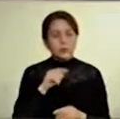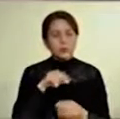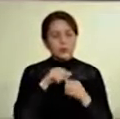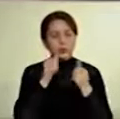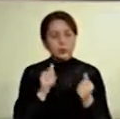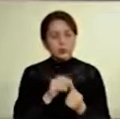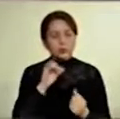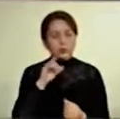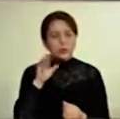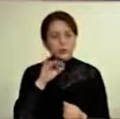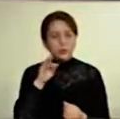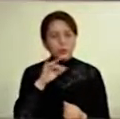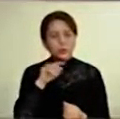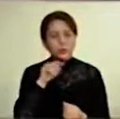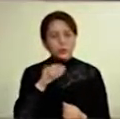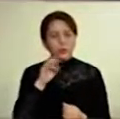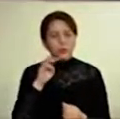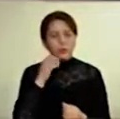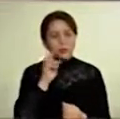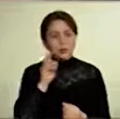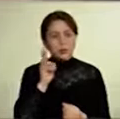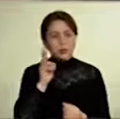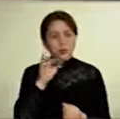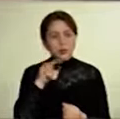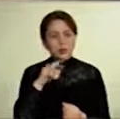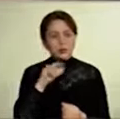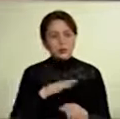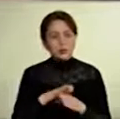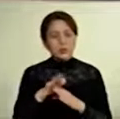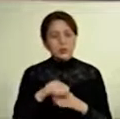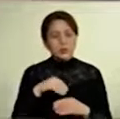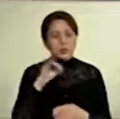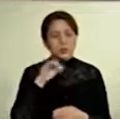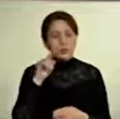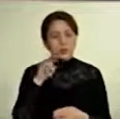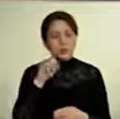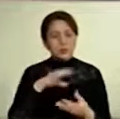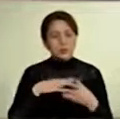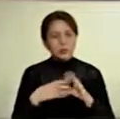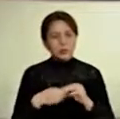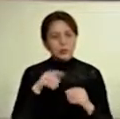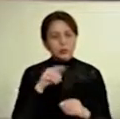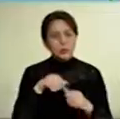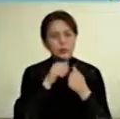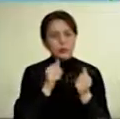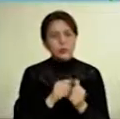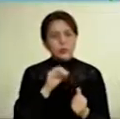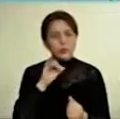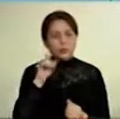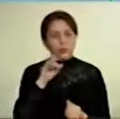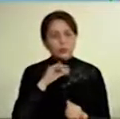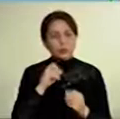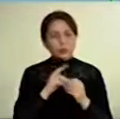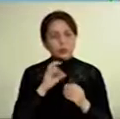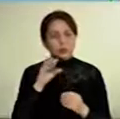yuzini uni tashkil qilgan qismlar yuz yig'indisiga teng. Ya'ni mana bu shaklimizning yuzi 12